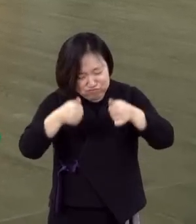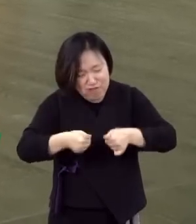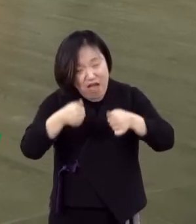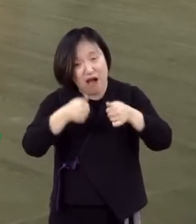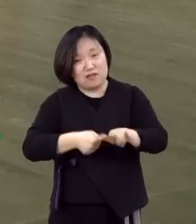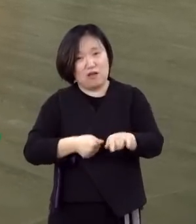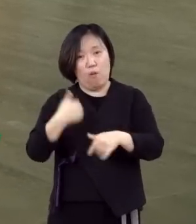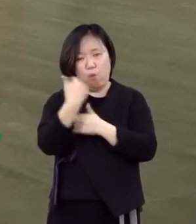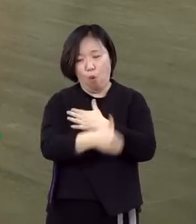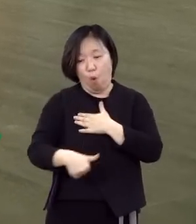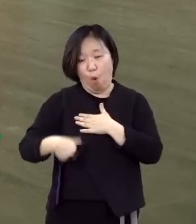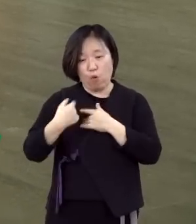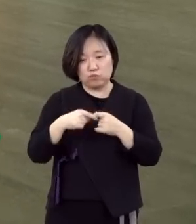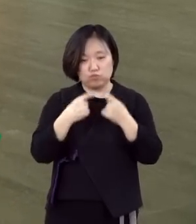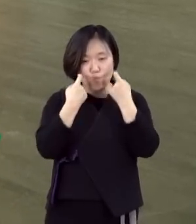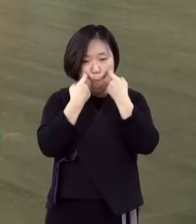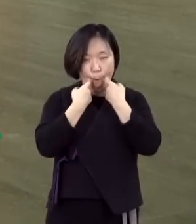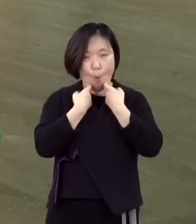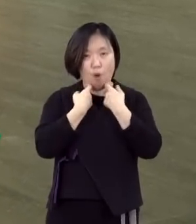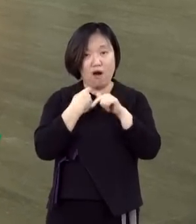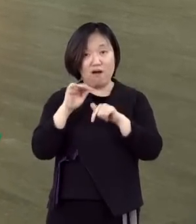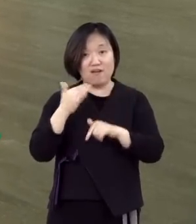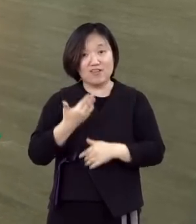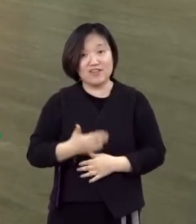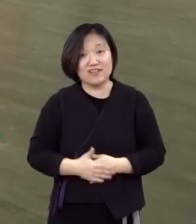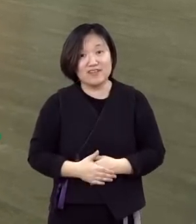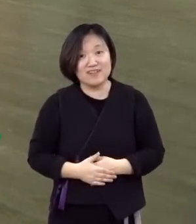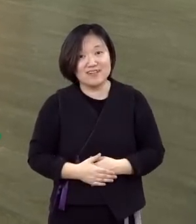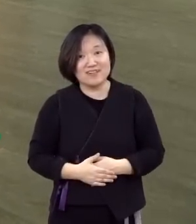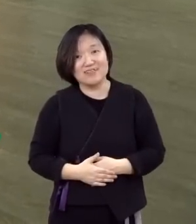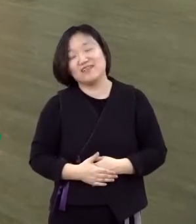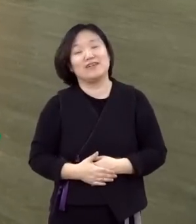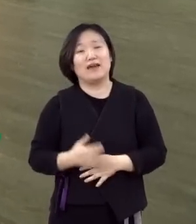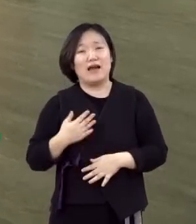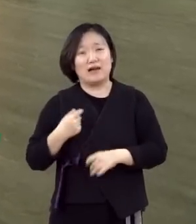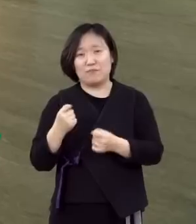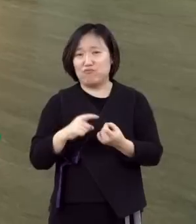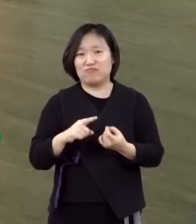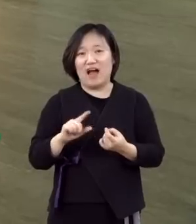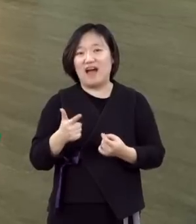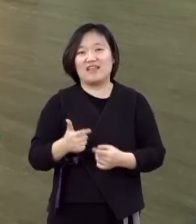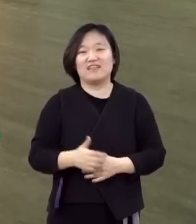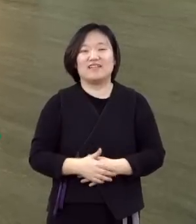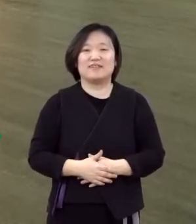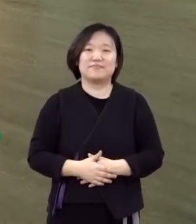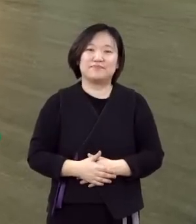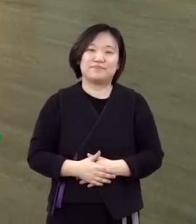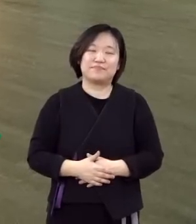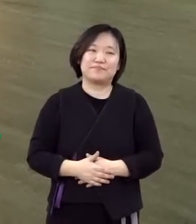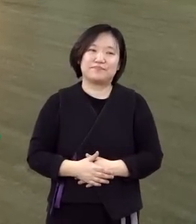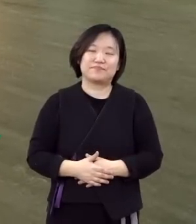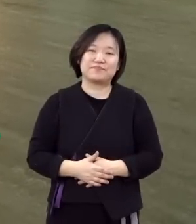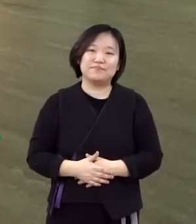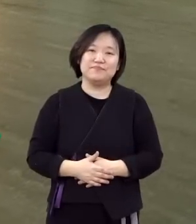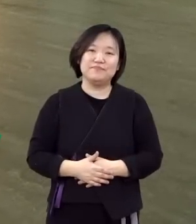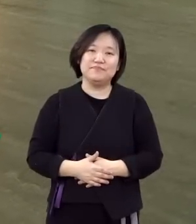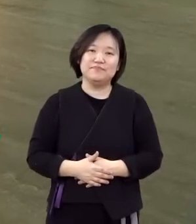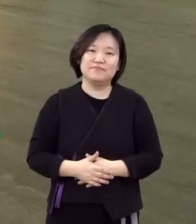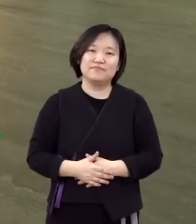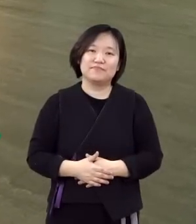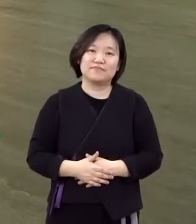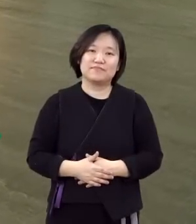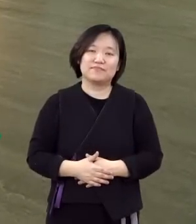뼈만앙상했을겁니다.그가쓰러지지않은게정말놀랍지않나요 ?그는몇달동안매일3,000번씩활을켰는데